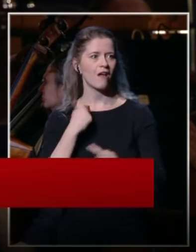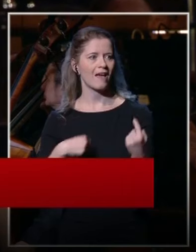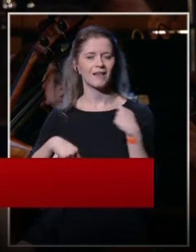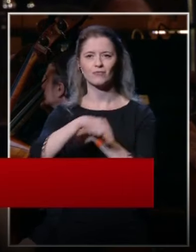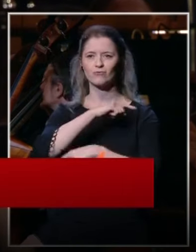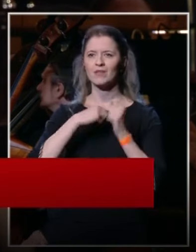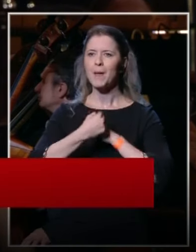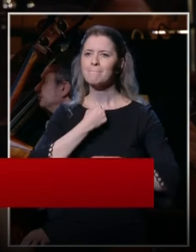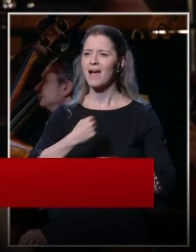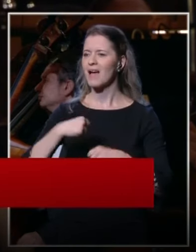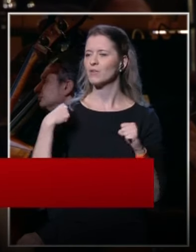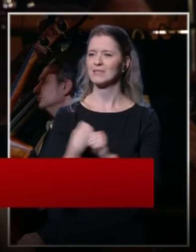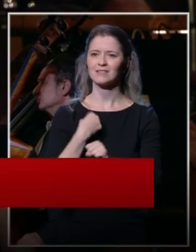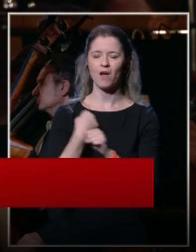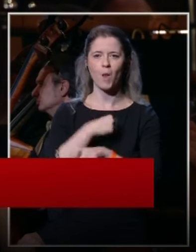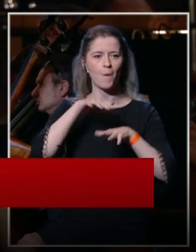Felbátorodott izgalommal meneteltünk.